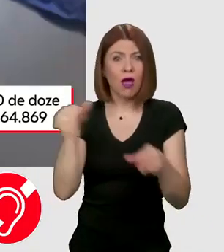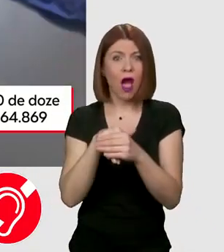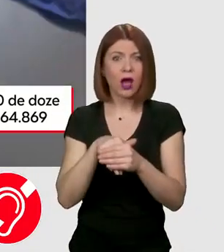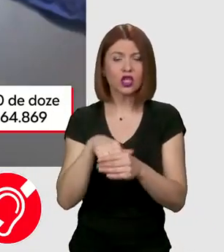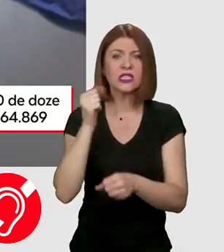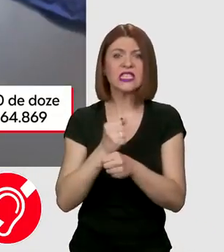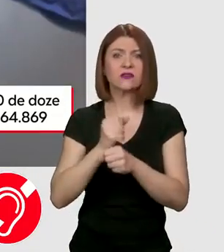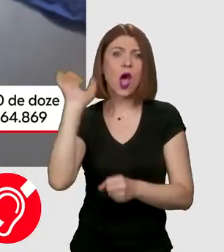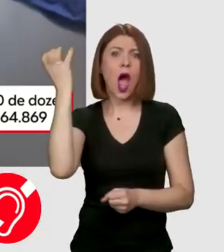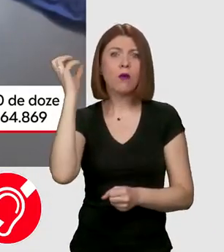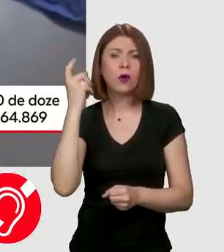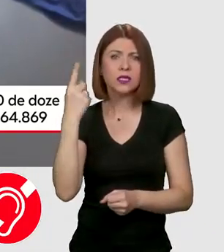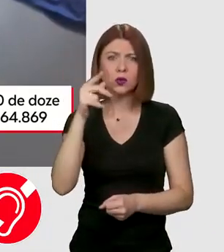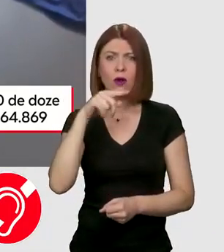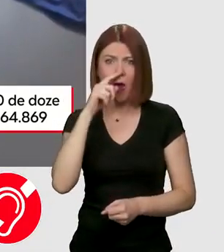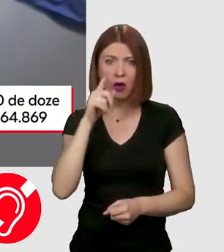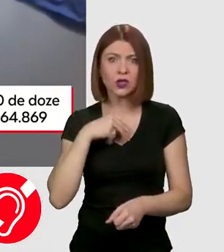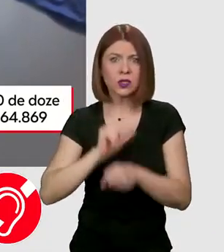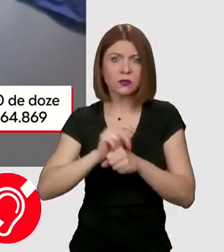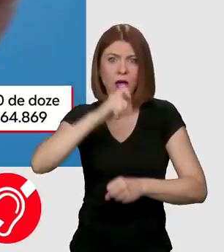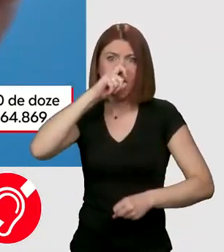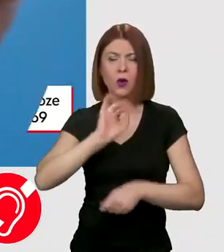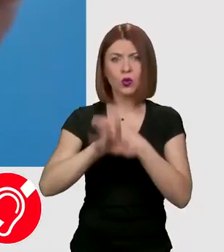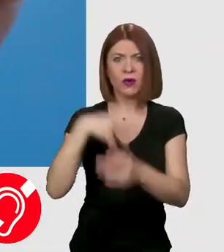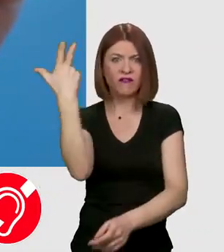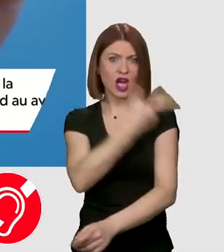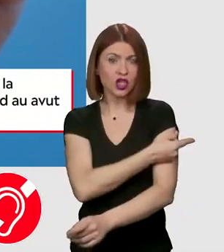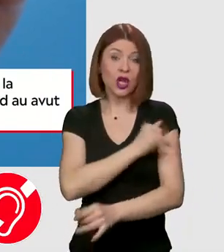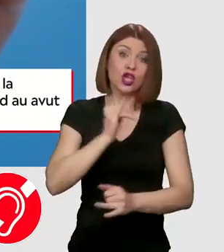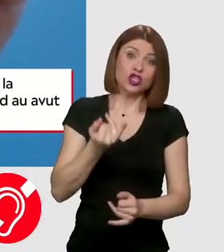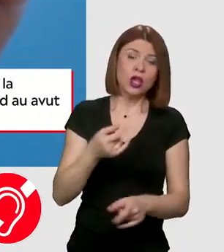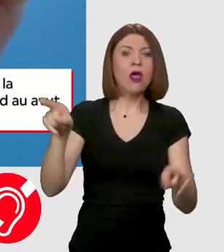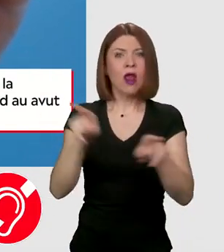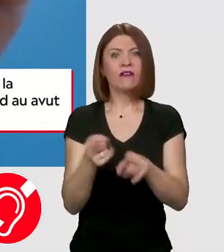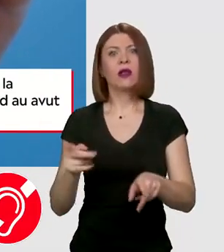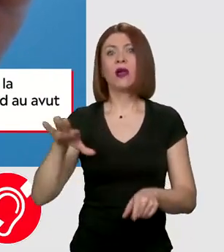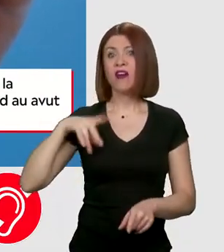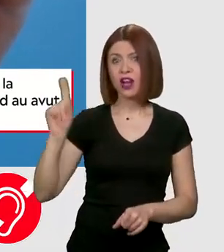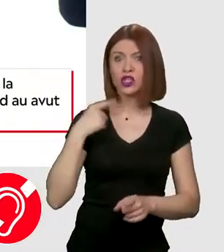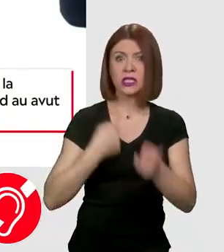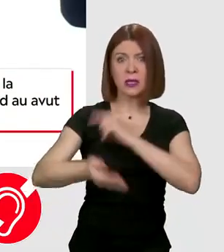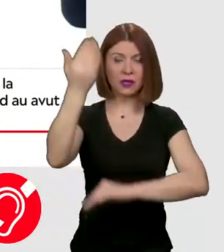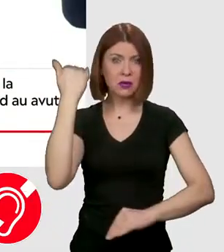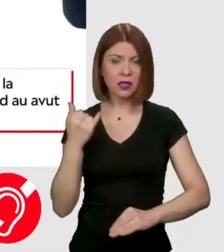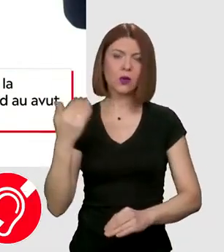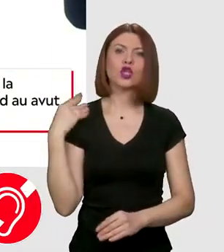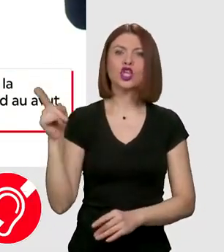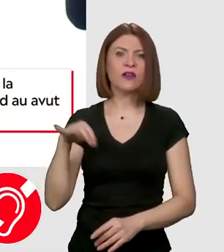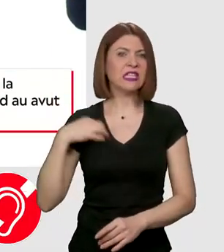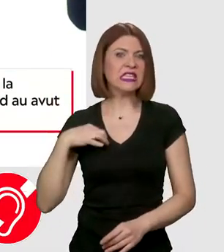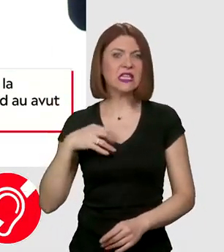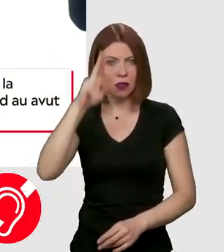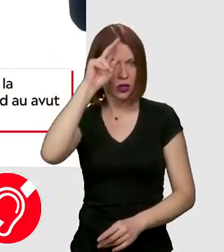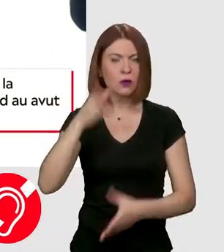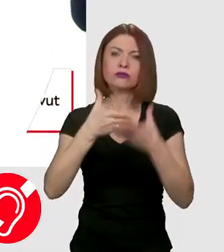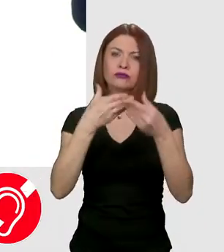ai serviciului de ambulanță din Dortmund s-au simțit rău după vaccinare. Așa că, la fel ca francezii săptămâna trecută, șefii din sănătate au